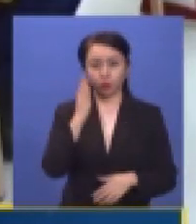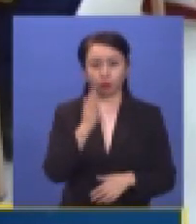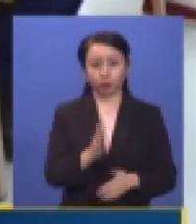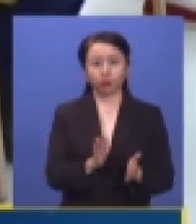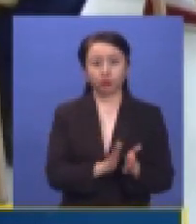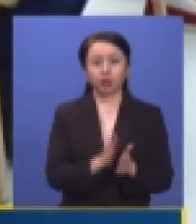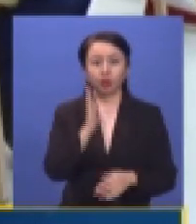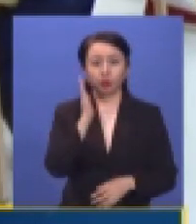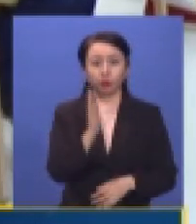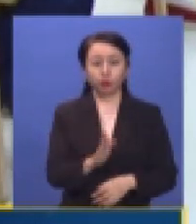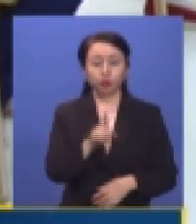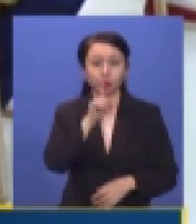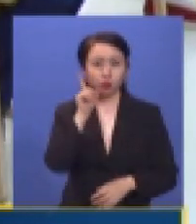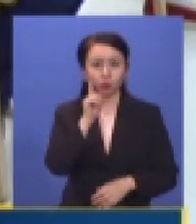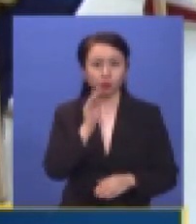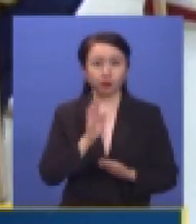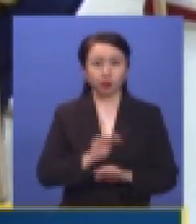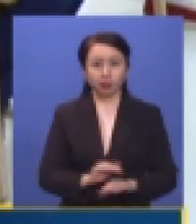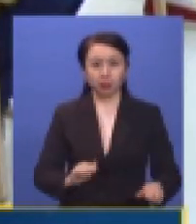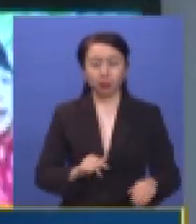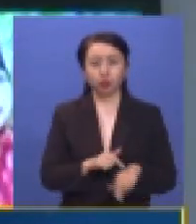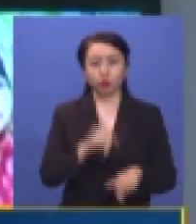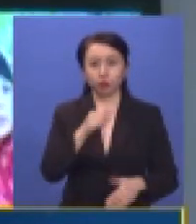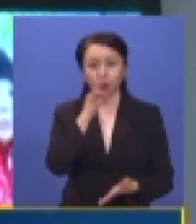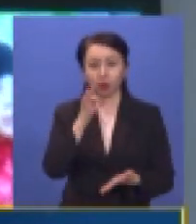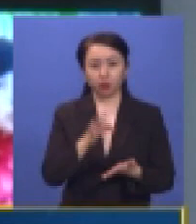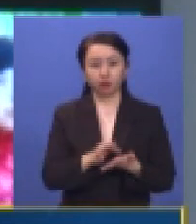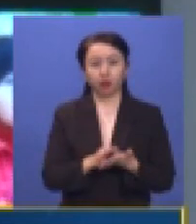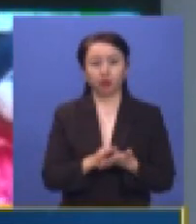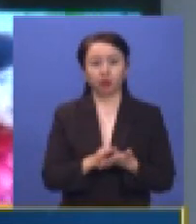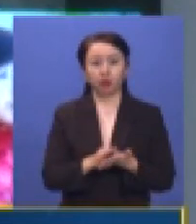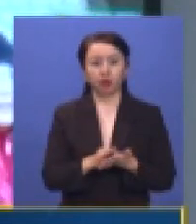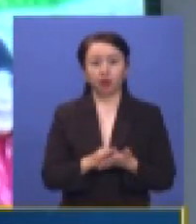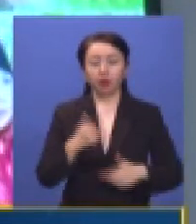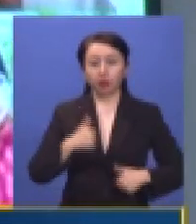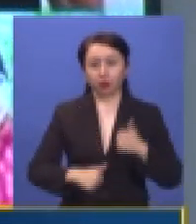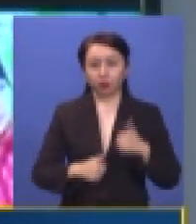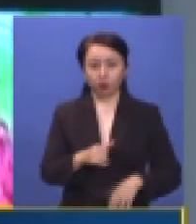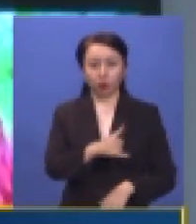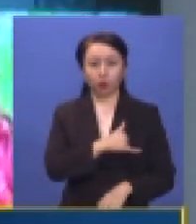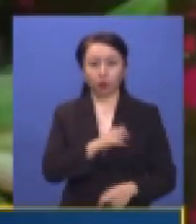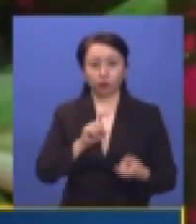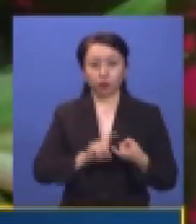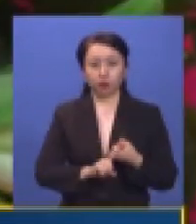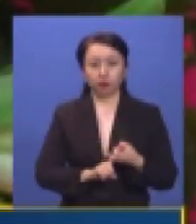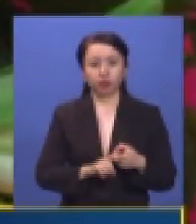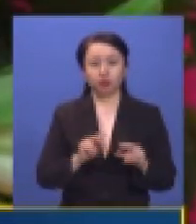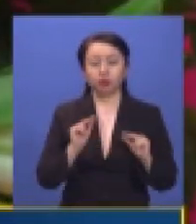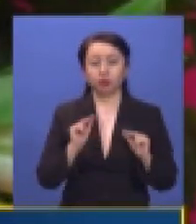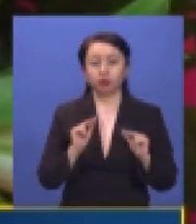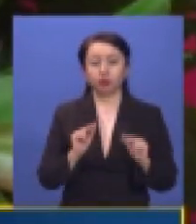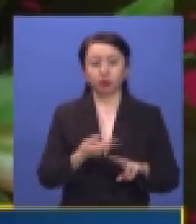плоды. И будучи юными, дети чувствуют некую ответственность. Ведь антикоррупционную культуру напрямую связывают с